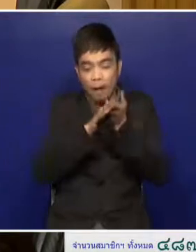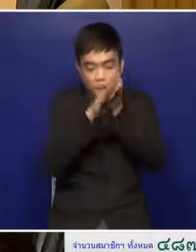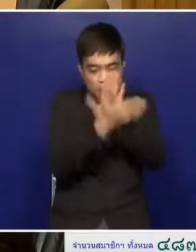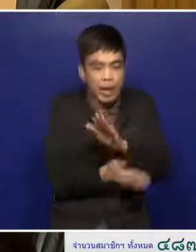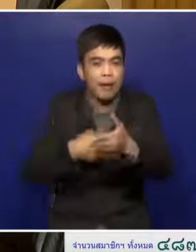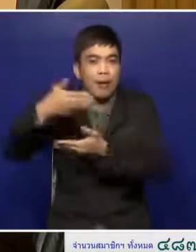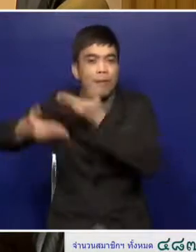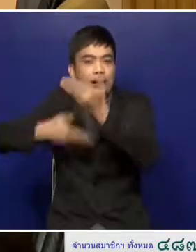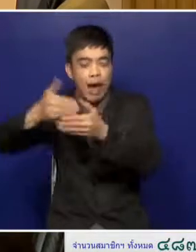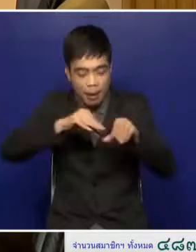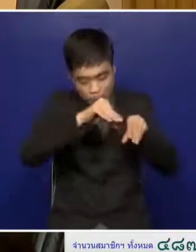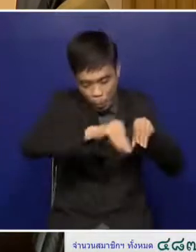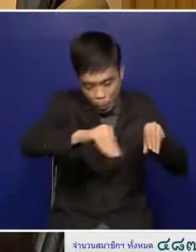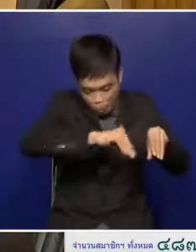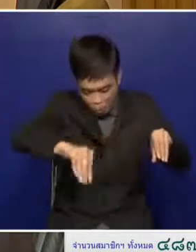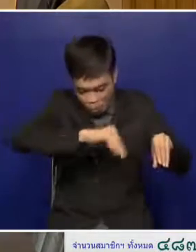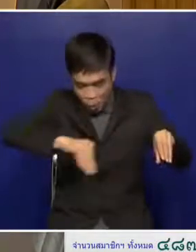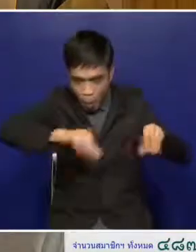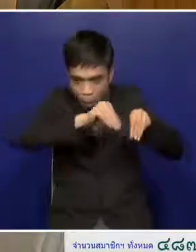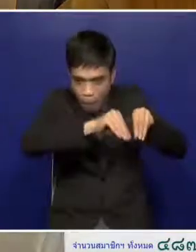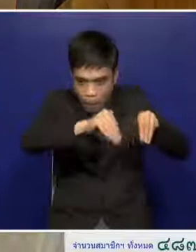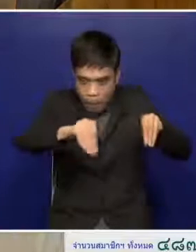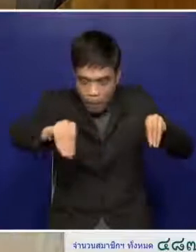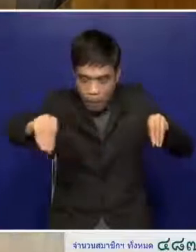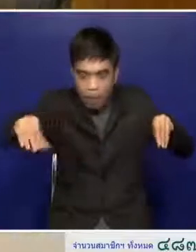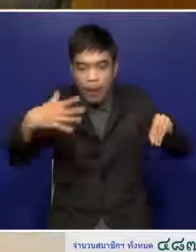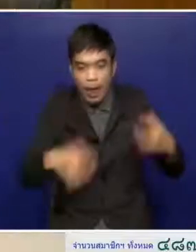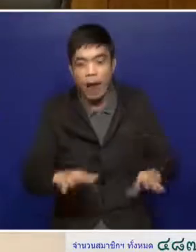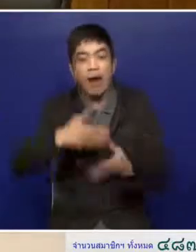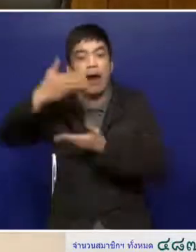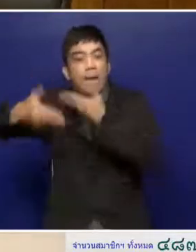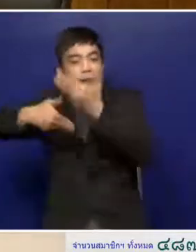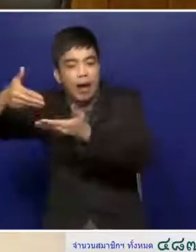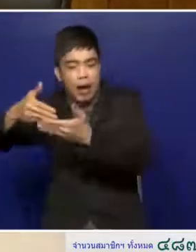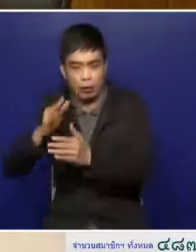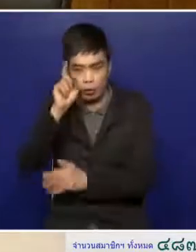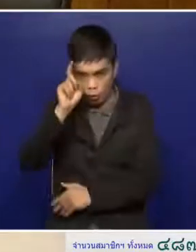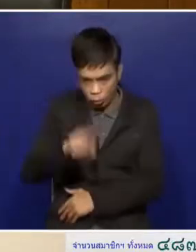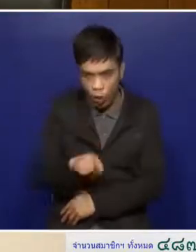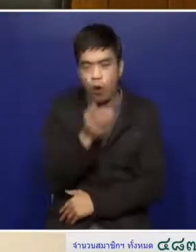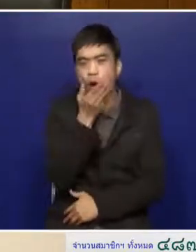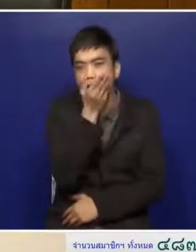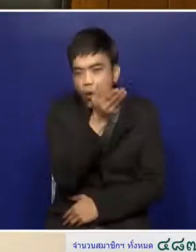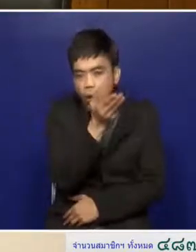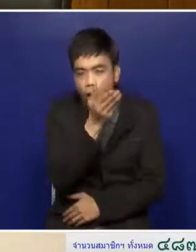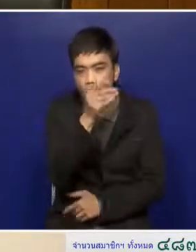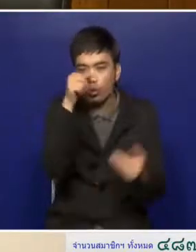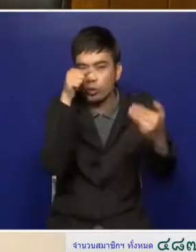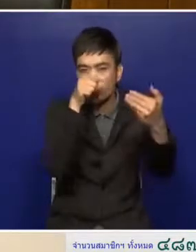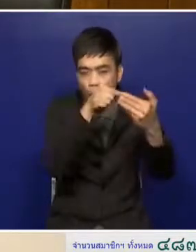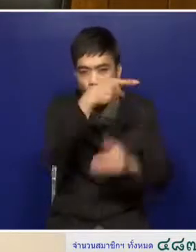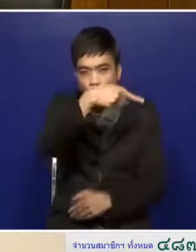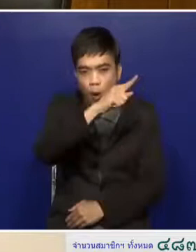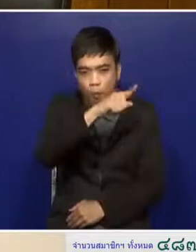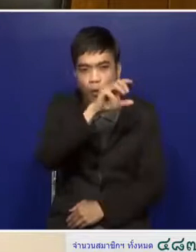ปลูกจำนวนเยอะๆโดยขออนุญาตจากปปส.แล้วก็มาแปลรูปเป็นผลิตภัณฑ์ย